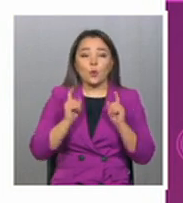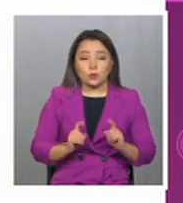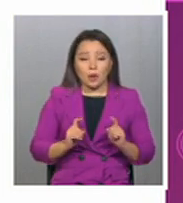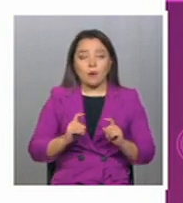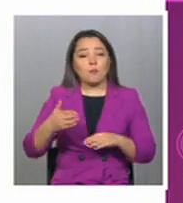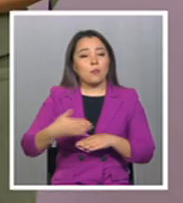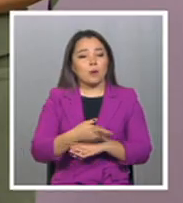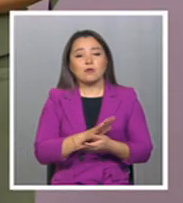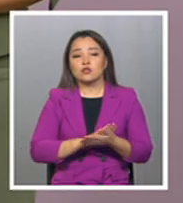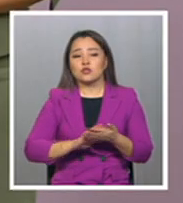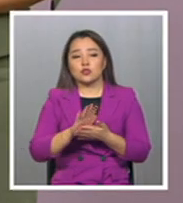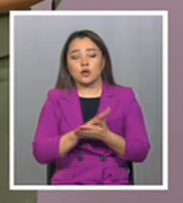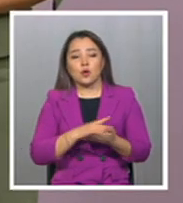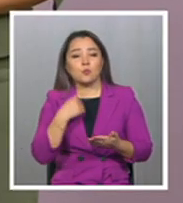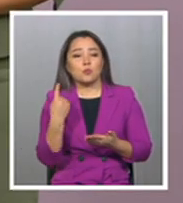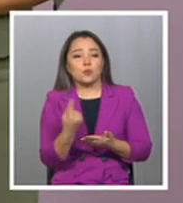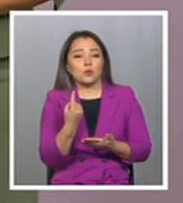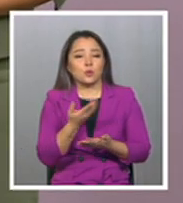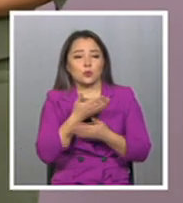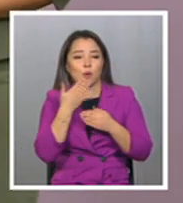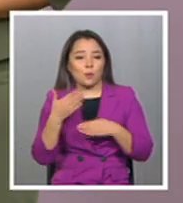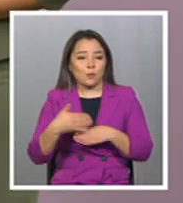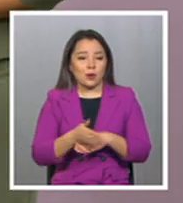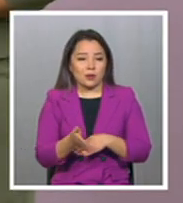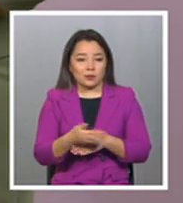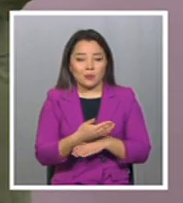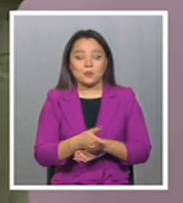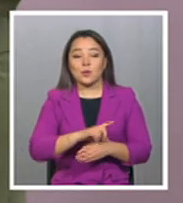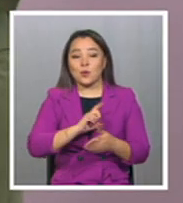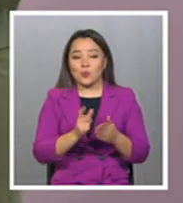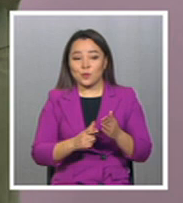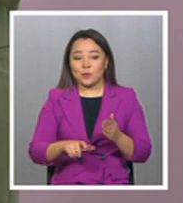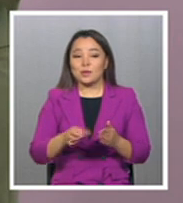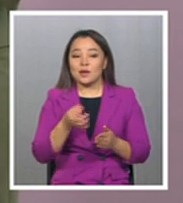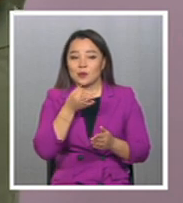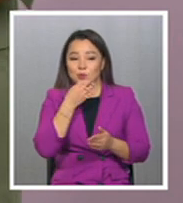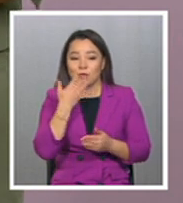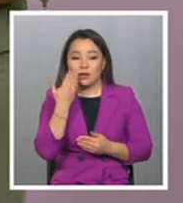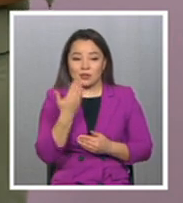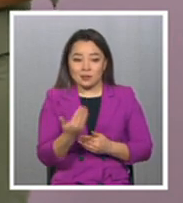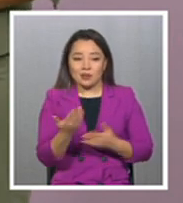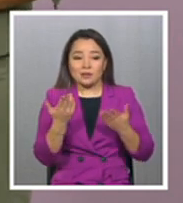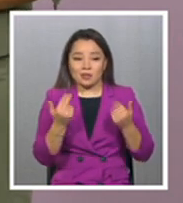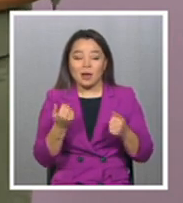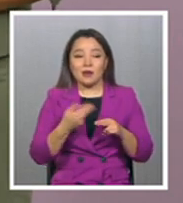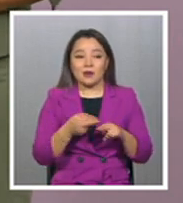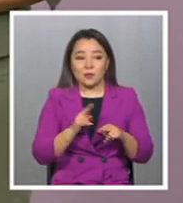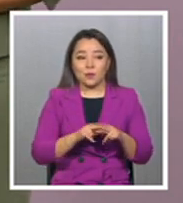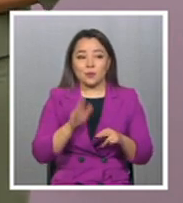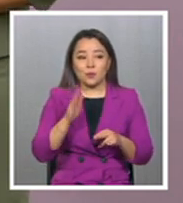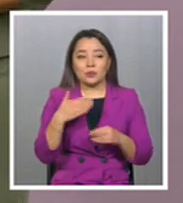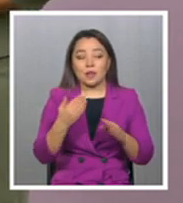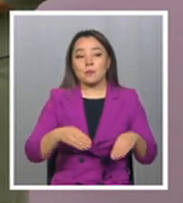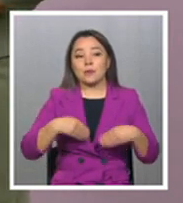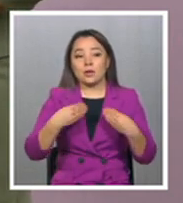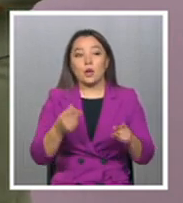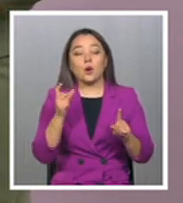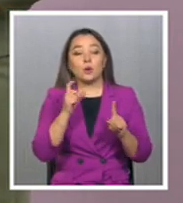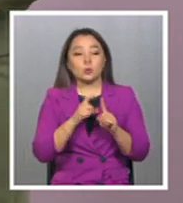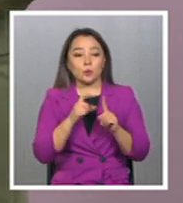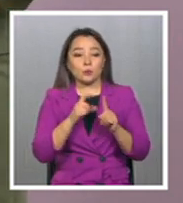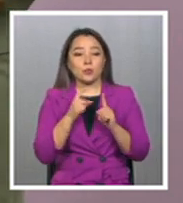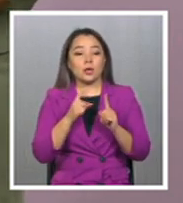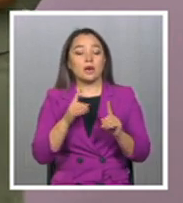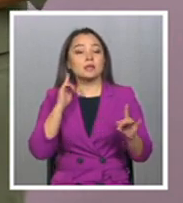балық алмадым. Балалар, өлең сендерге ұнаған болар. Олай болса, берілген сөйлемдерді